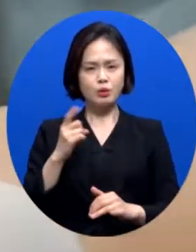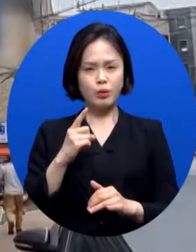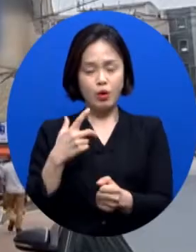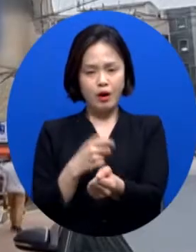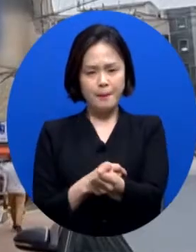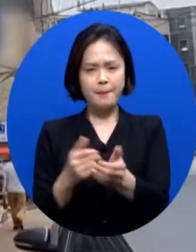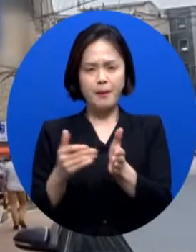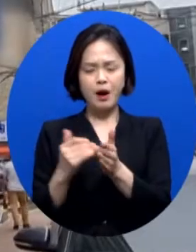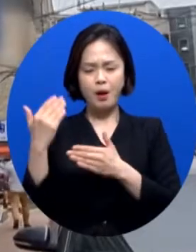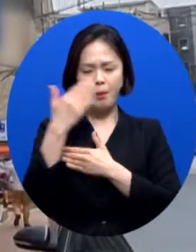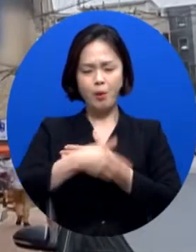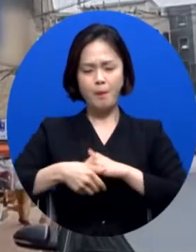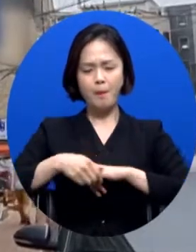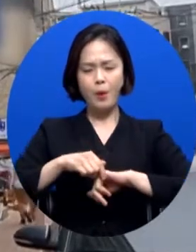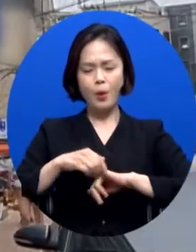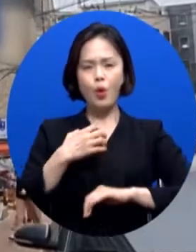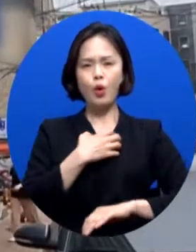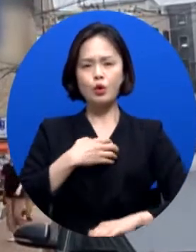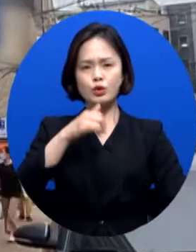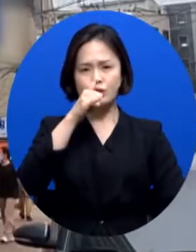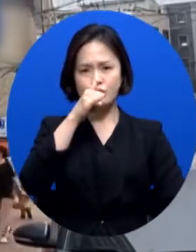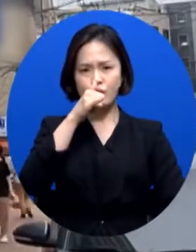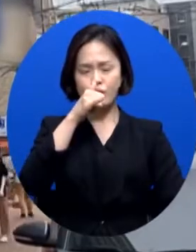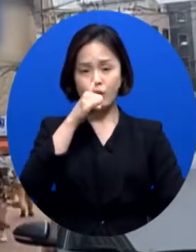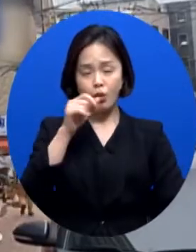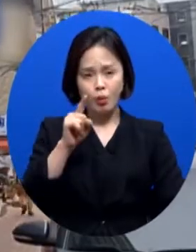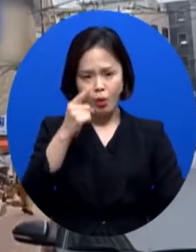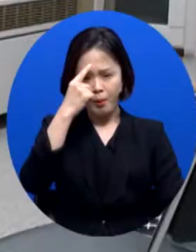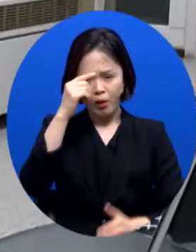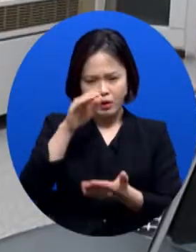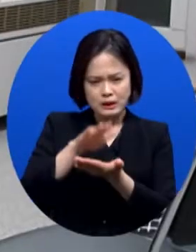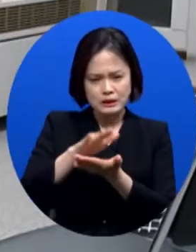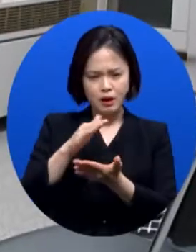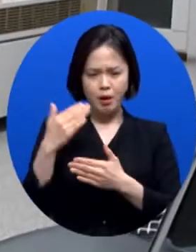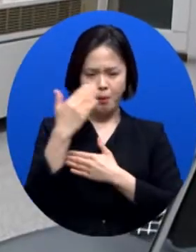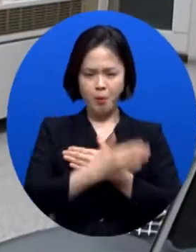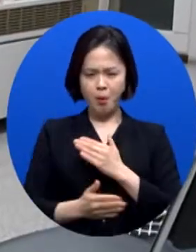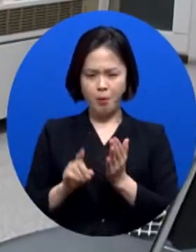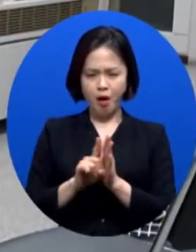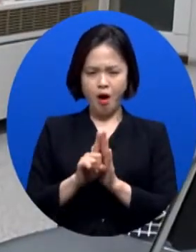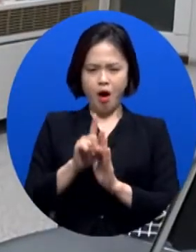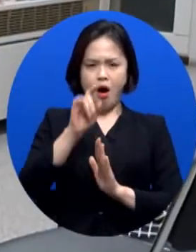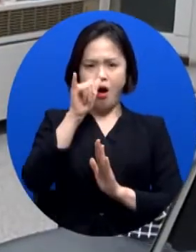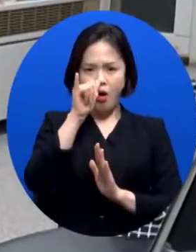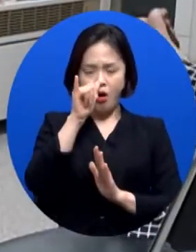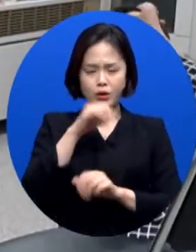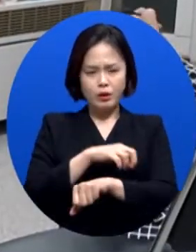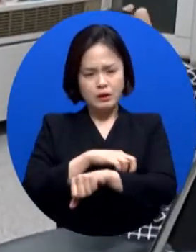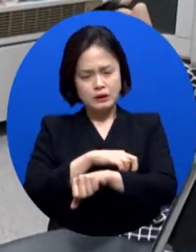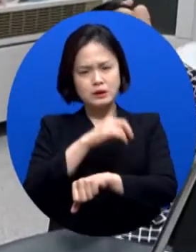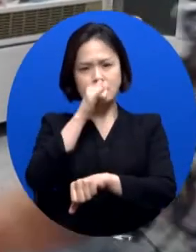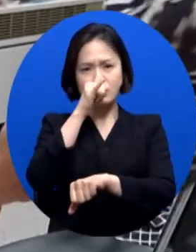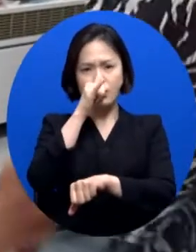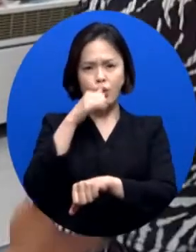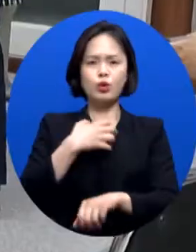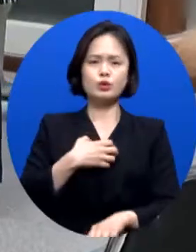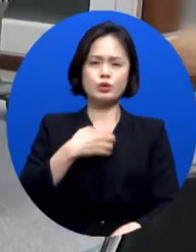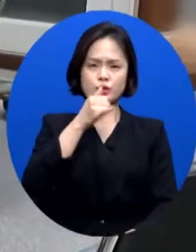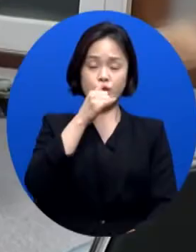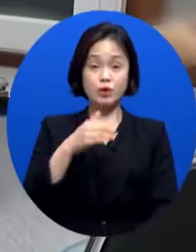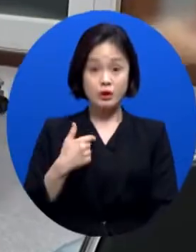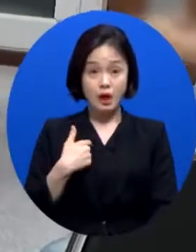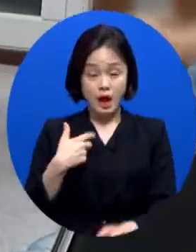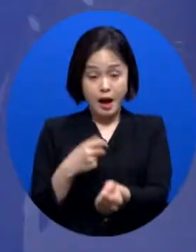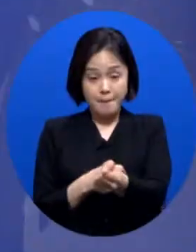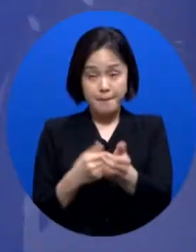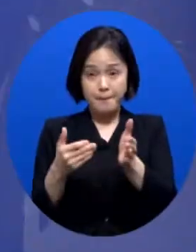경우 인터넷상에서 고열이나 몸살로 어려움을 겪었던 후기들이 있기도 했는데요. 예. 저 같은 경우에는 접종 첫날 오후부터 접종 부위가